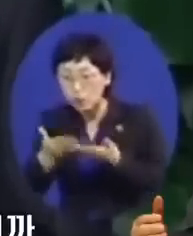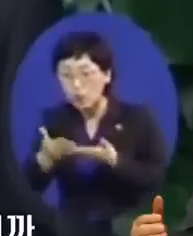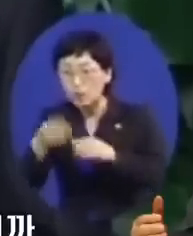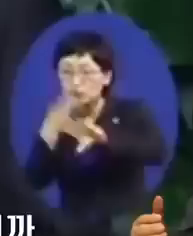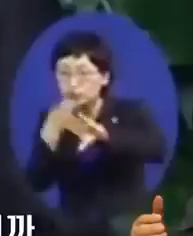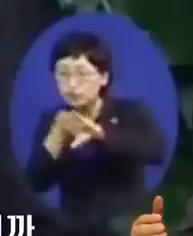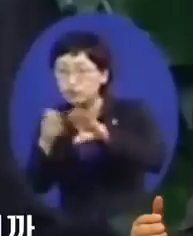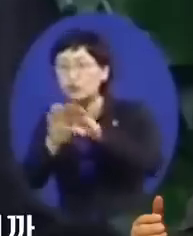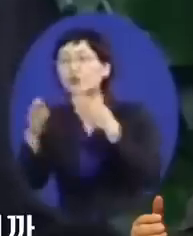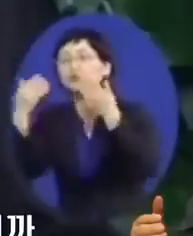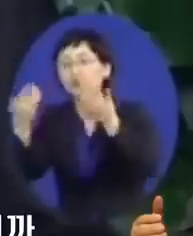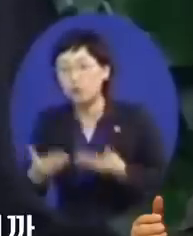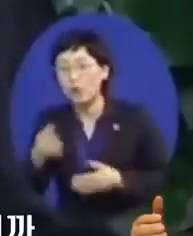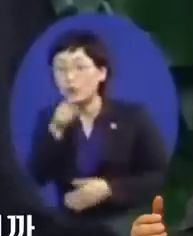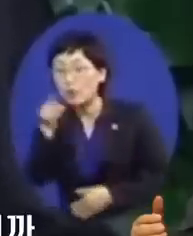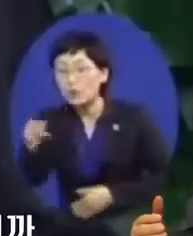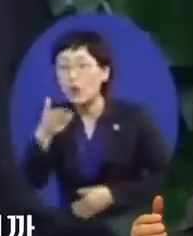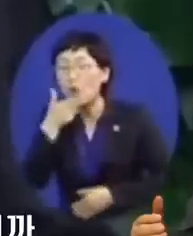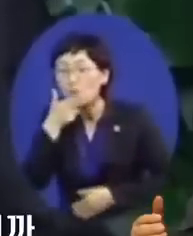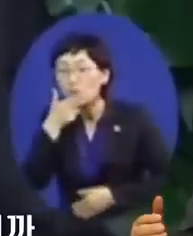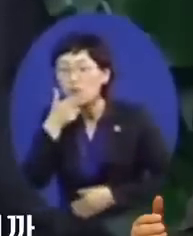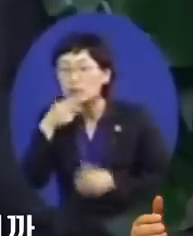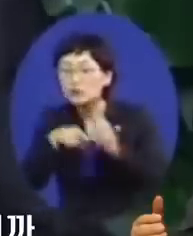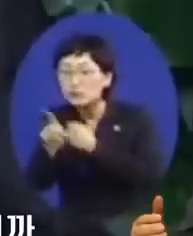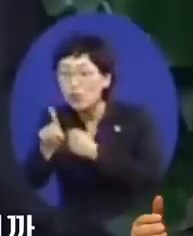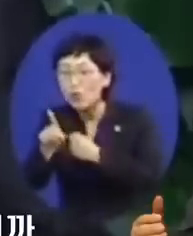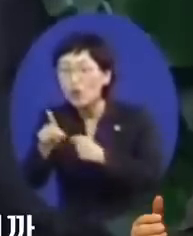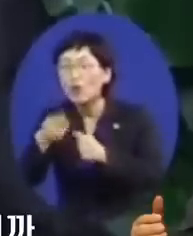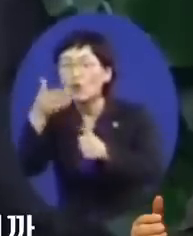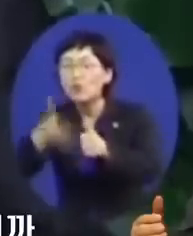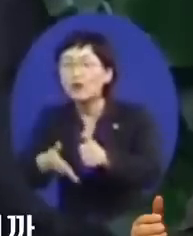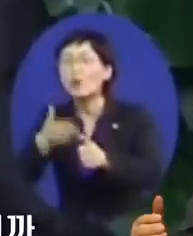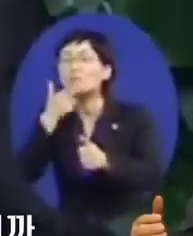것이요, 너희가 없는 것은 구하지 아니하며라고 말한 것입니다.